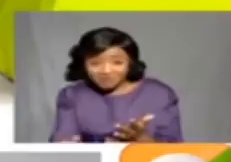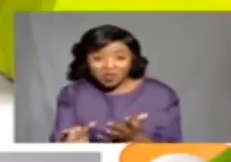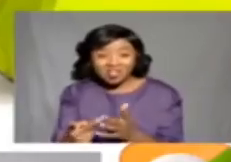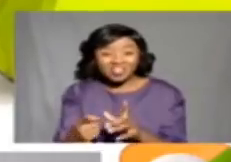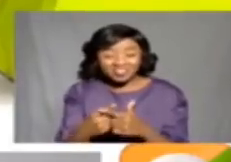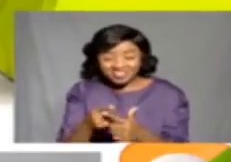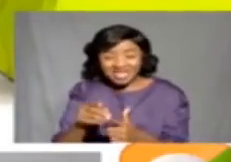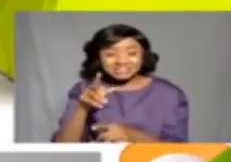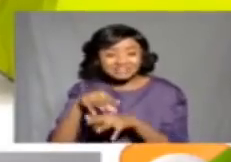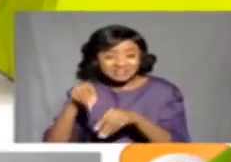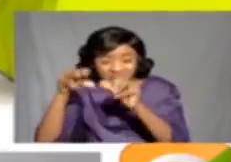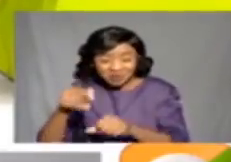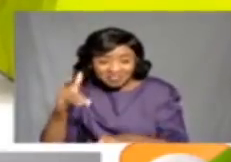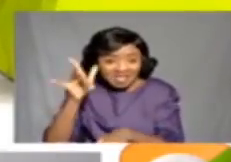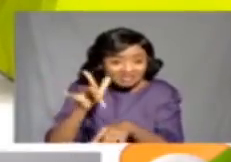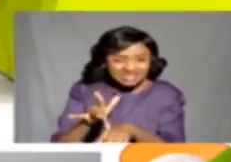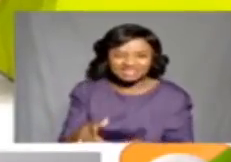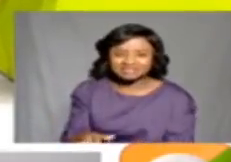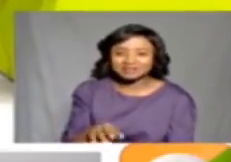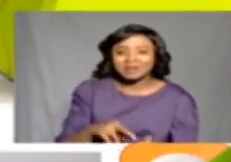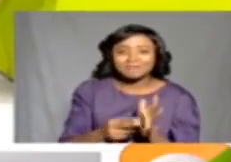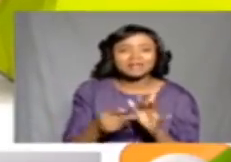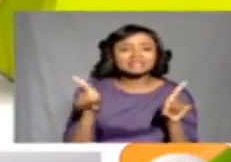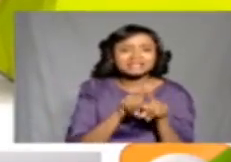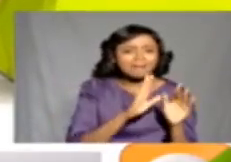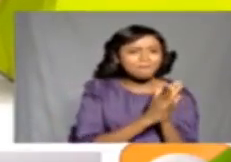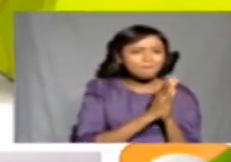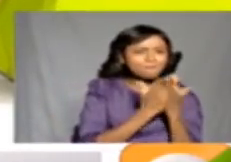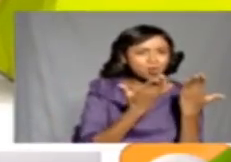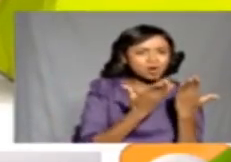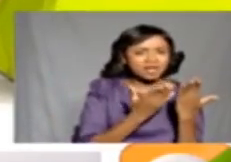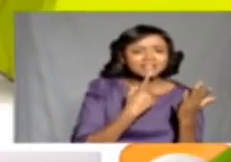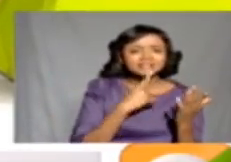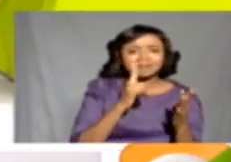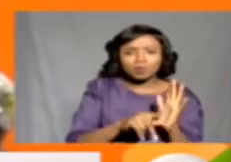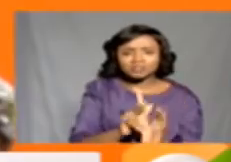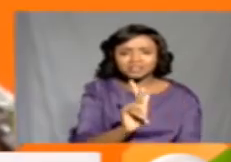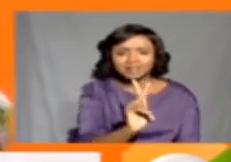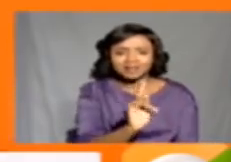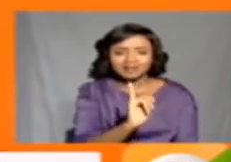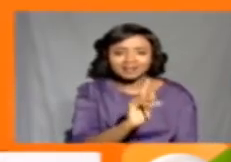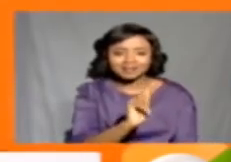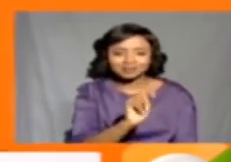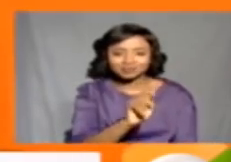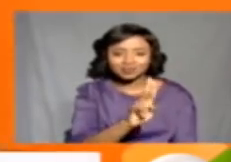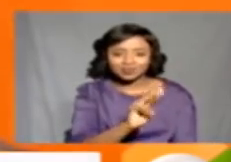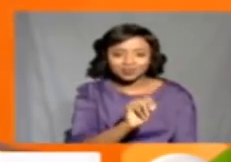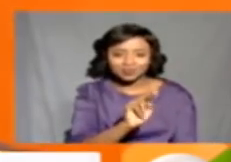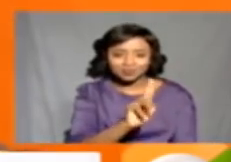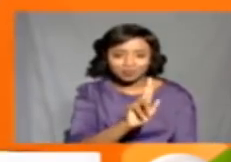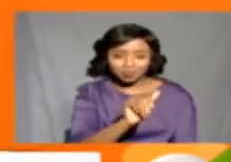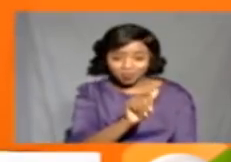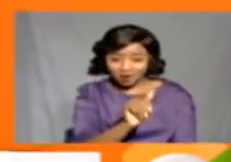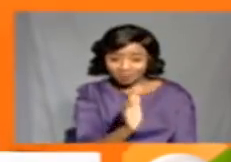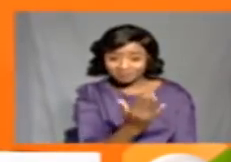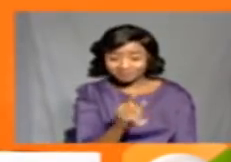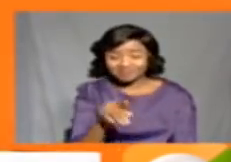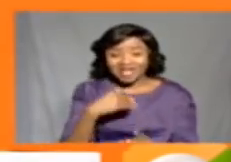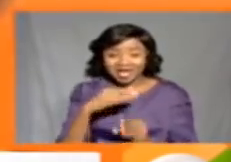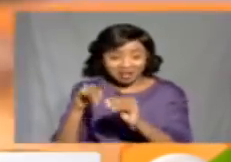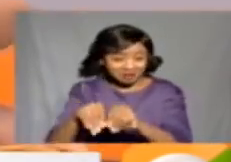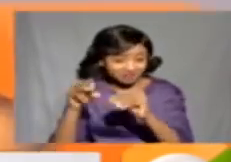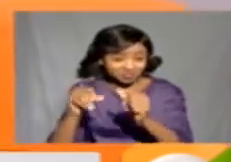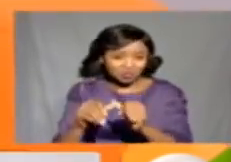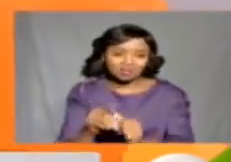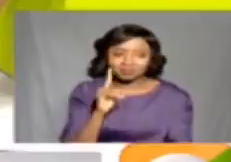kitumbua kimeingia mchanga. Kama kitabu kile cha kitumbua kimeingia mchanga ndio hiki kitumbua. Kwa hivyo kwa mtazamaji hiki